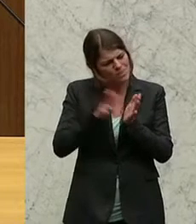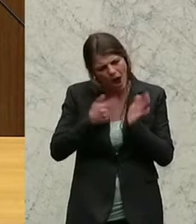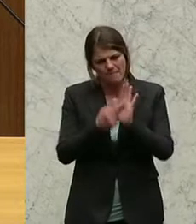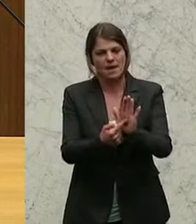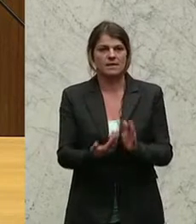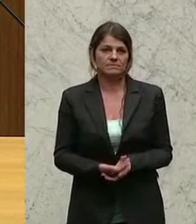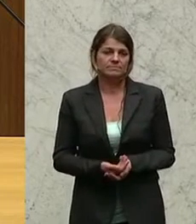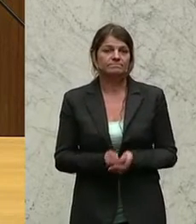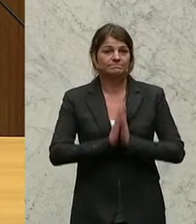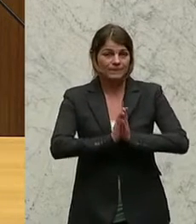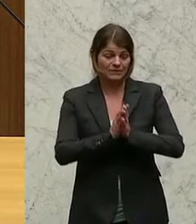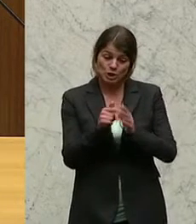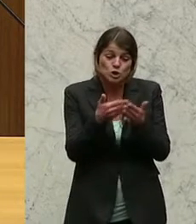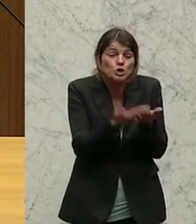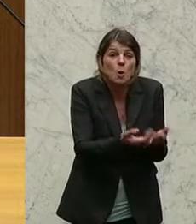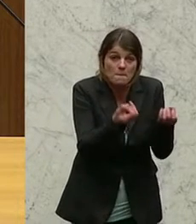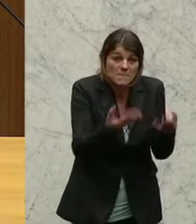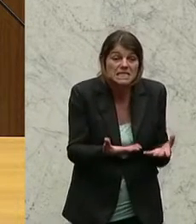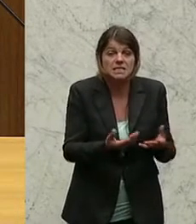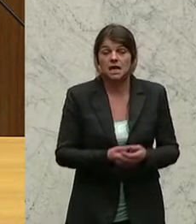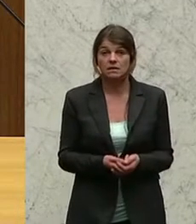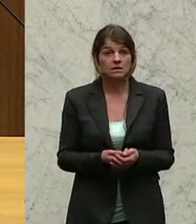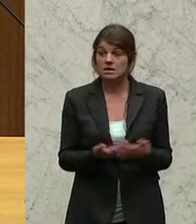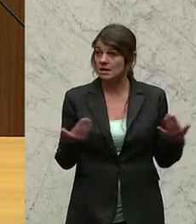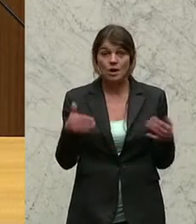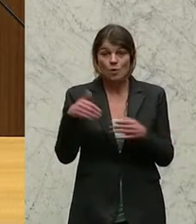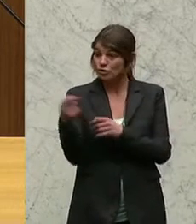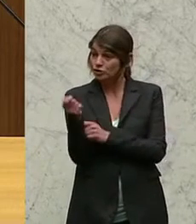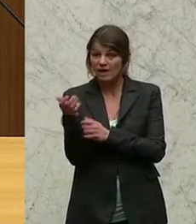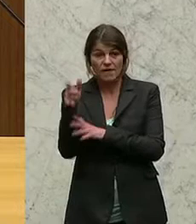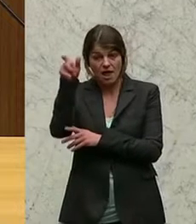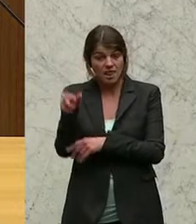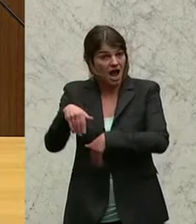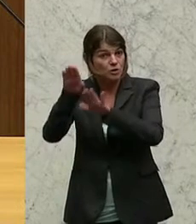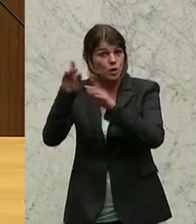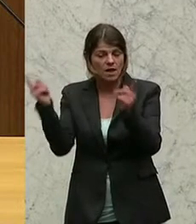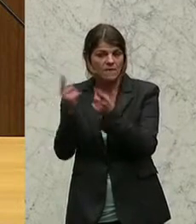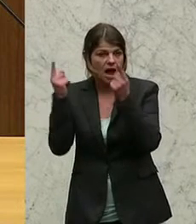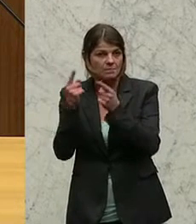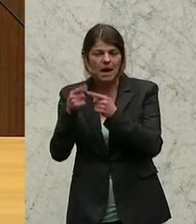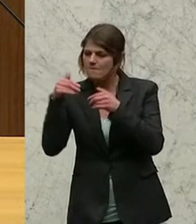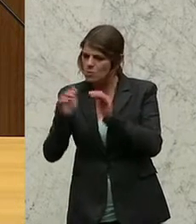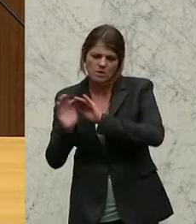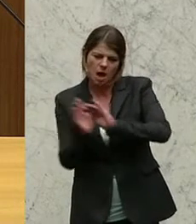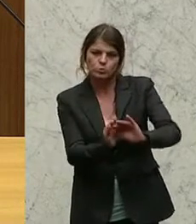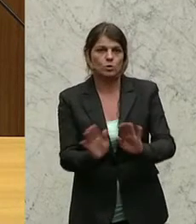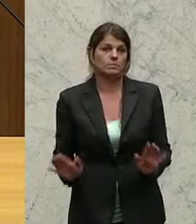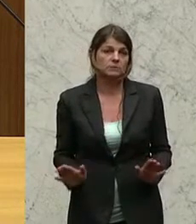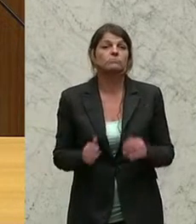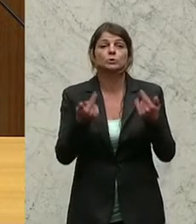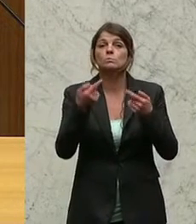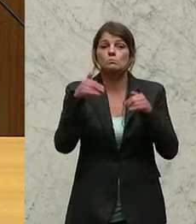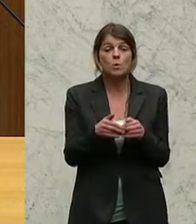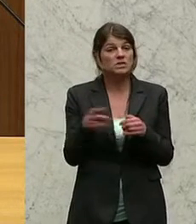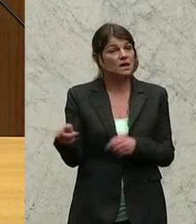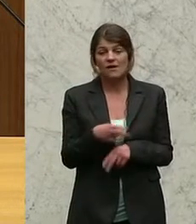unterstreichen. In solchen Fällen muss der straffällige Asylwerber abgeschoben werden und es